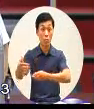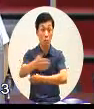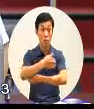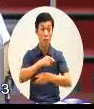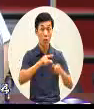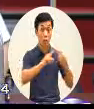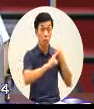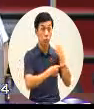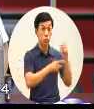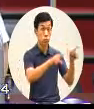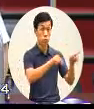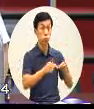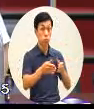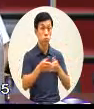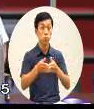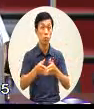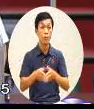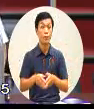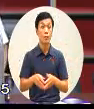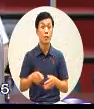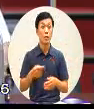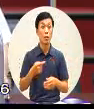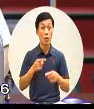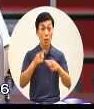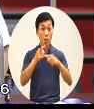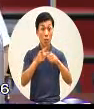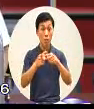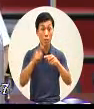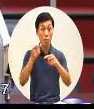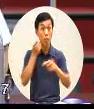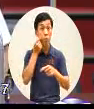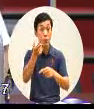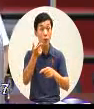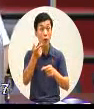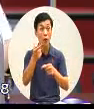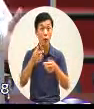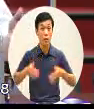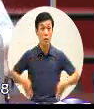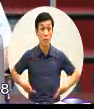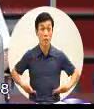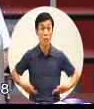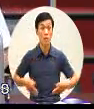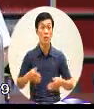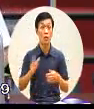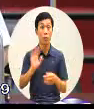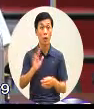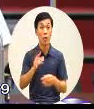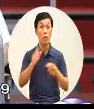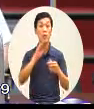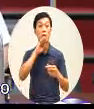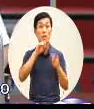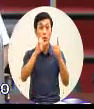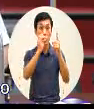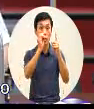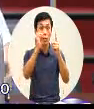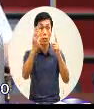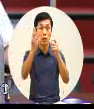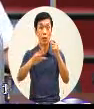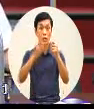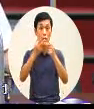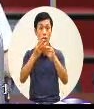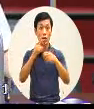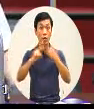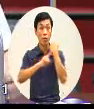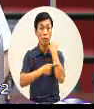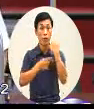据啊，不再只于这半年。1/03/1月1日，列这么就有公布版本出来，澳门来实施，